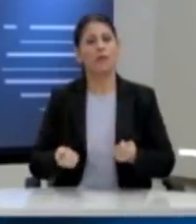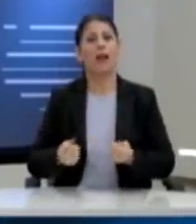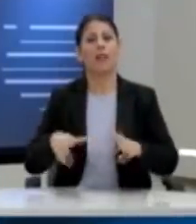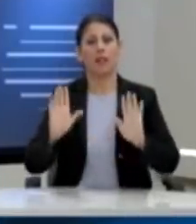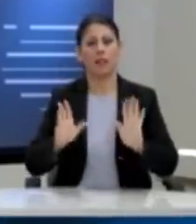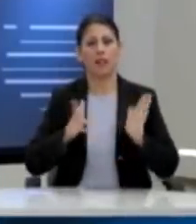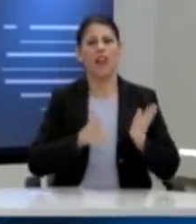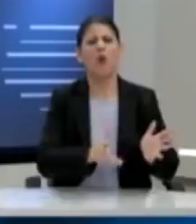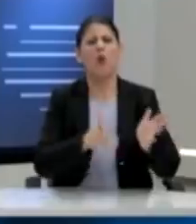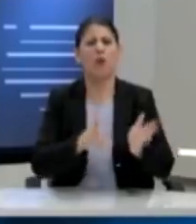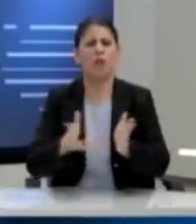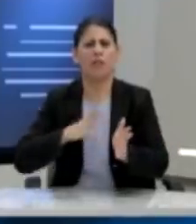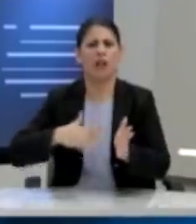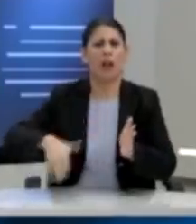κόσμο.